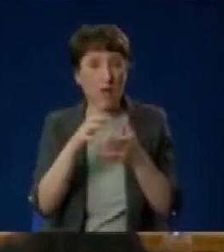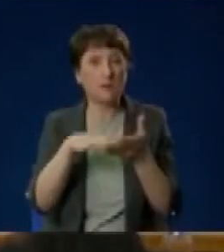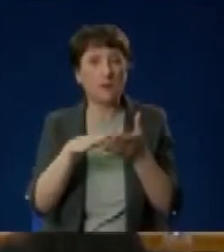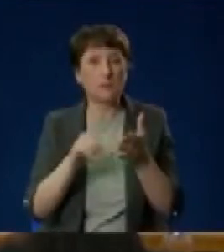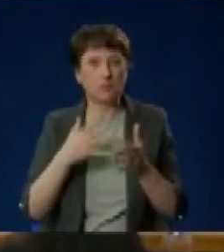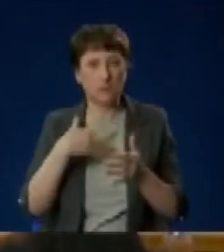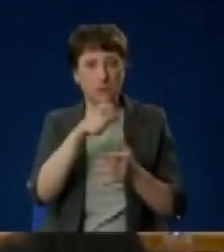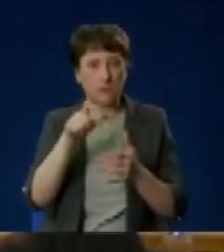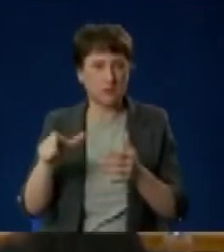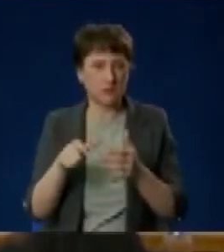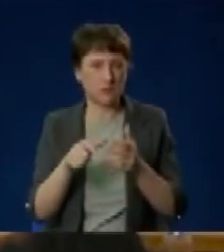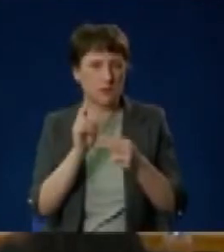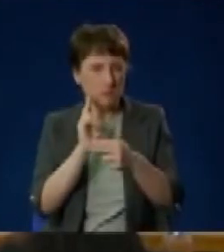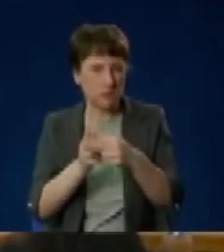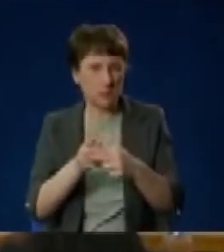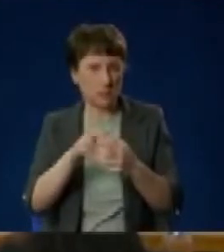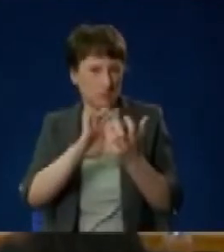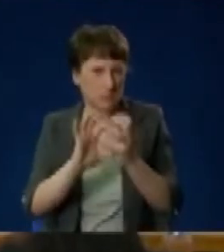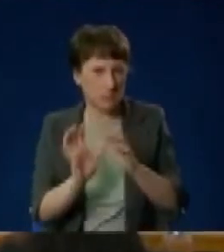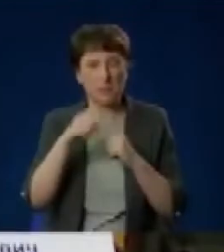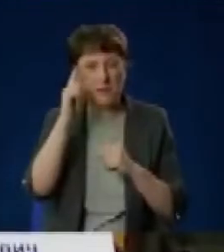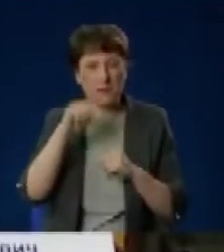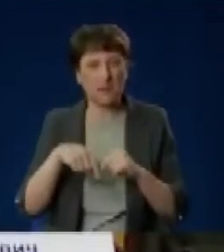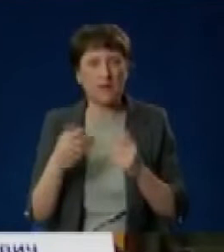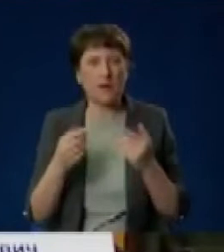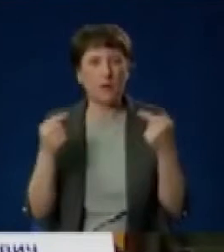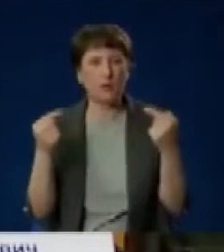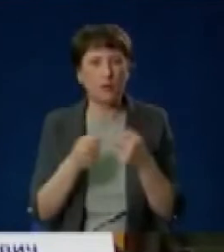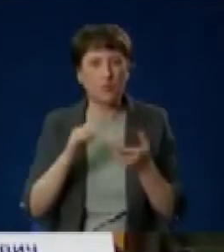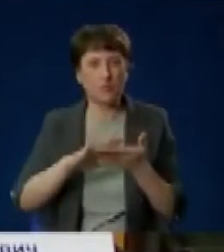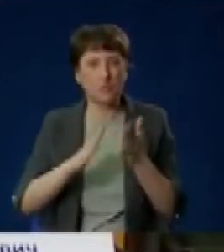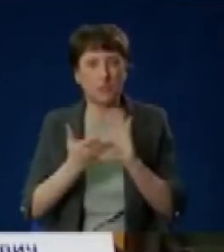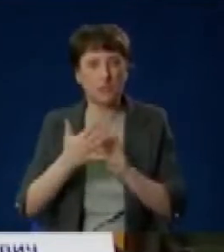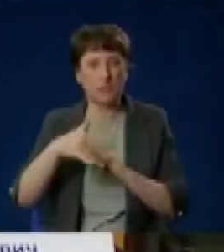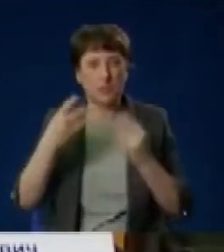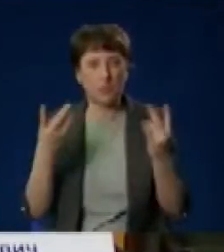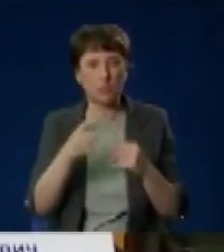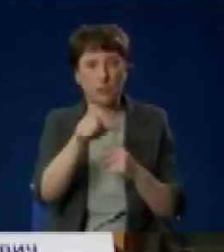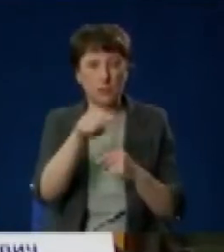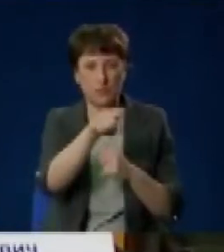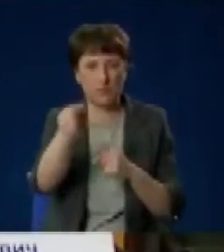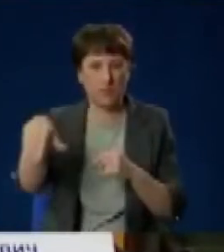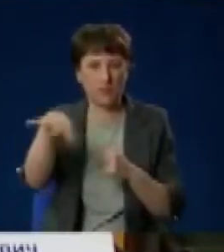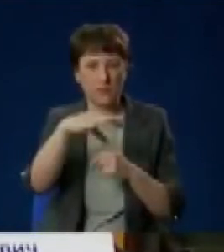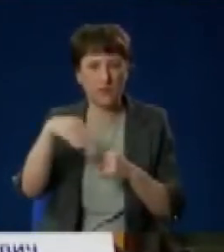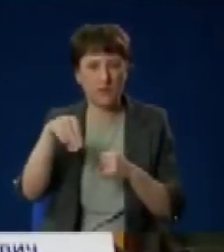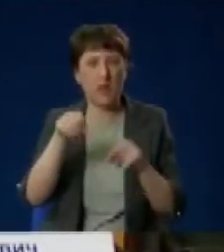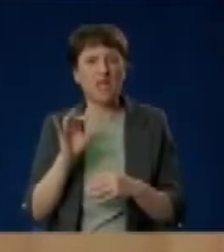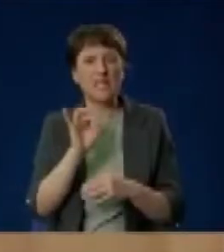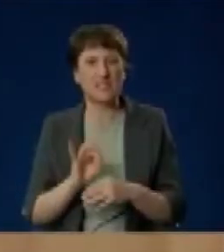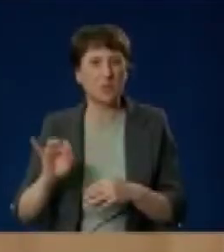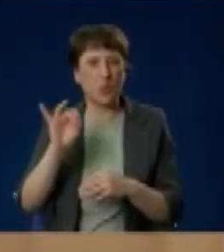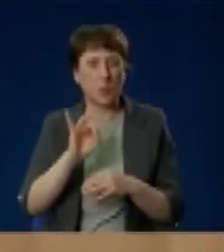Александр Моор также отметил, что в 2022 более 1 миллиарда рублей было вложено в региональную программу обеспечения доступности и качества оказания